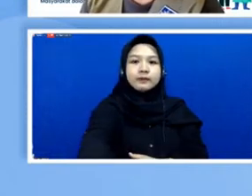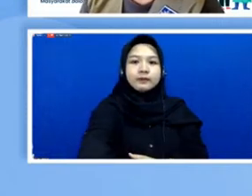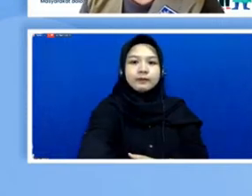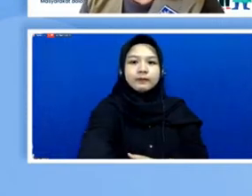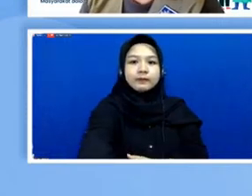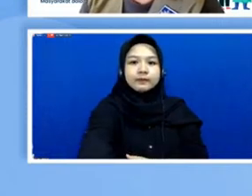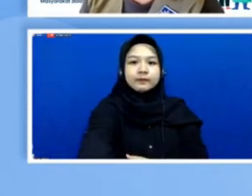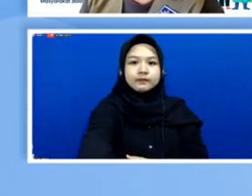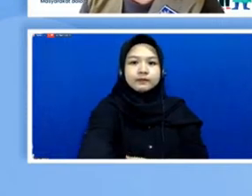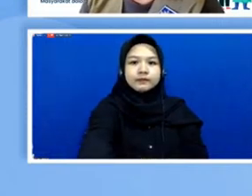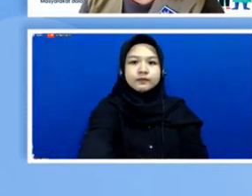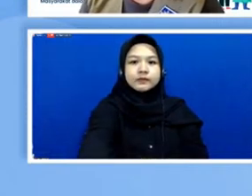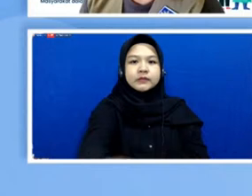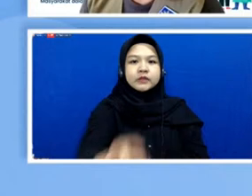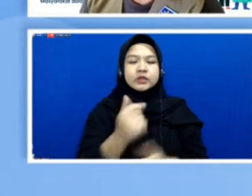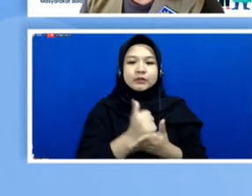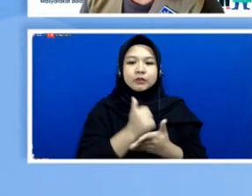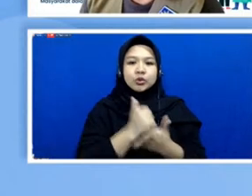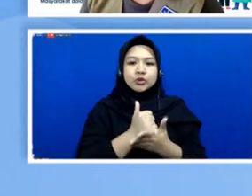sebenarnya